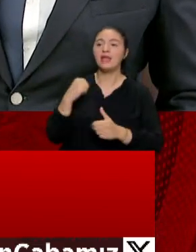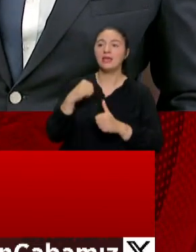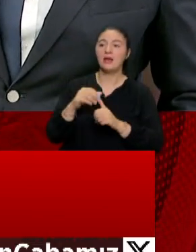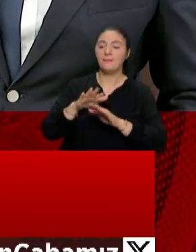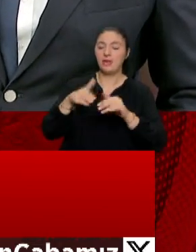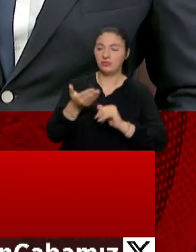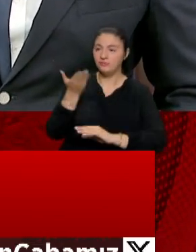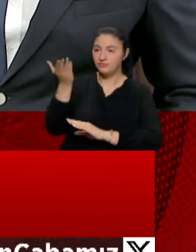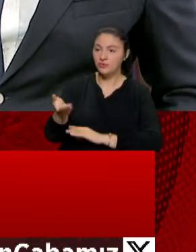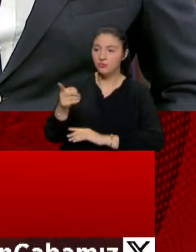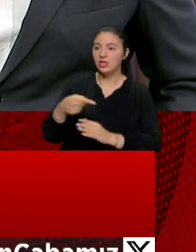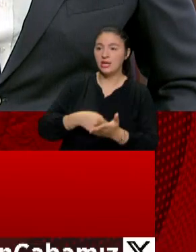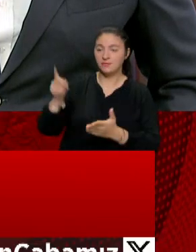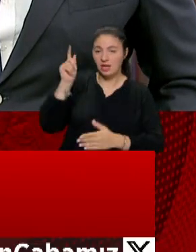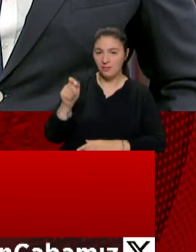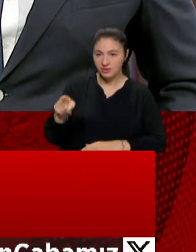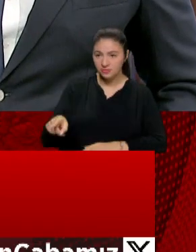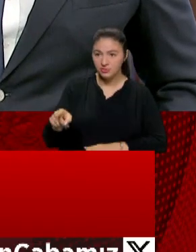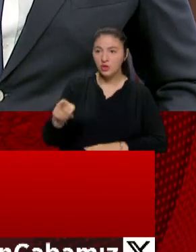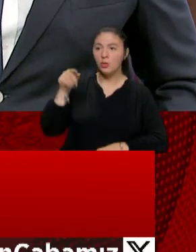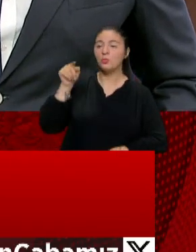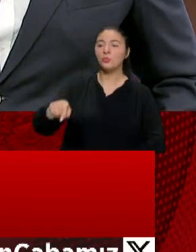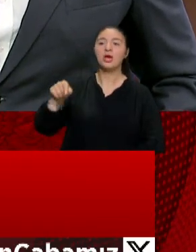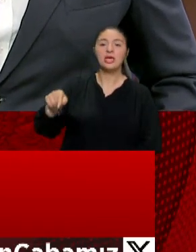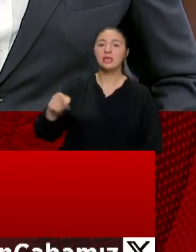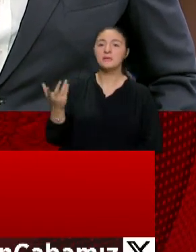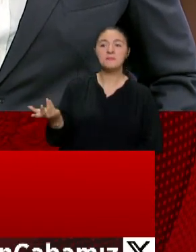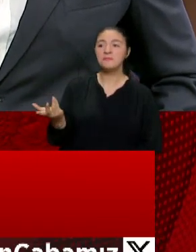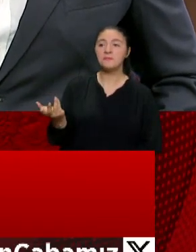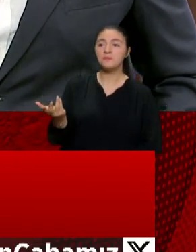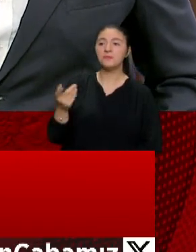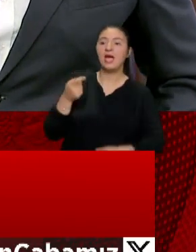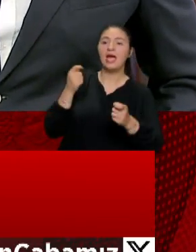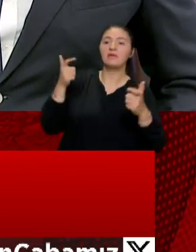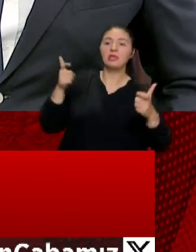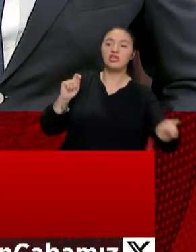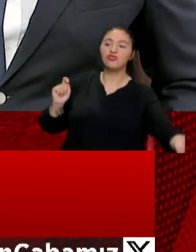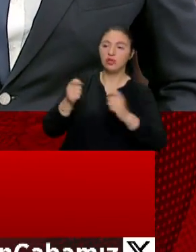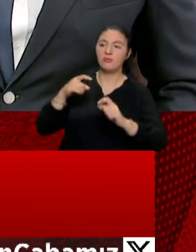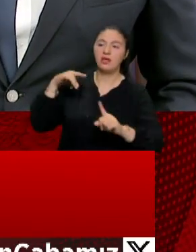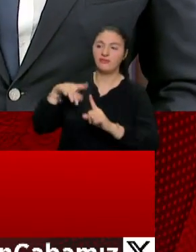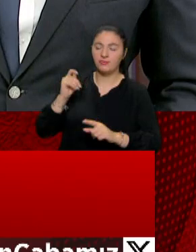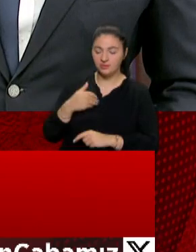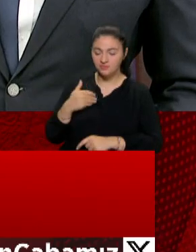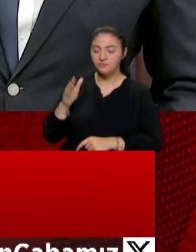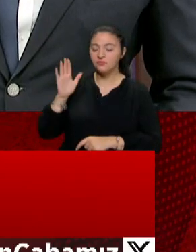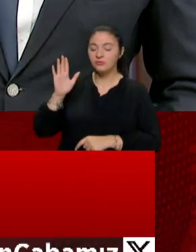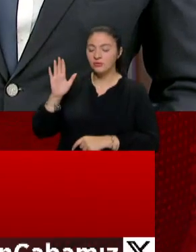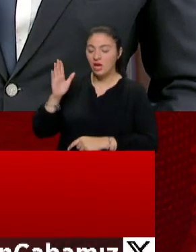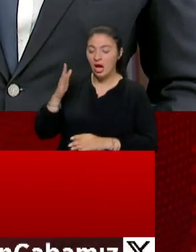meclise gelip meclisten Bunu iptal ettirip burayı eğitim alanına çevirmeyi hedefledik